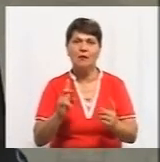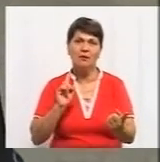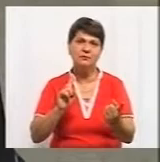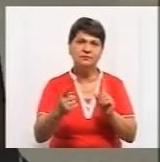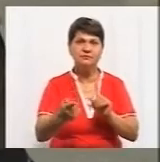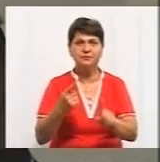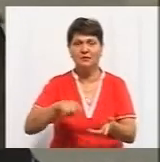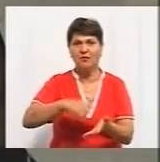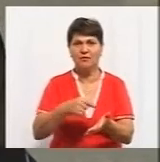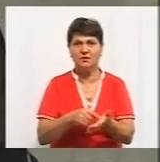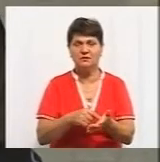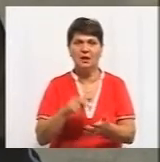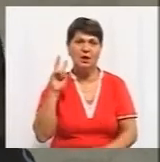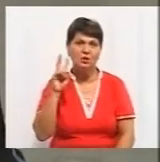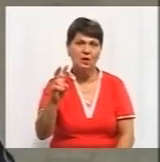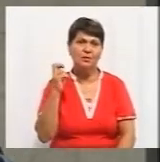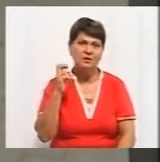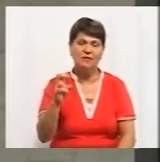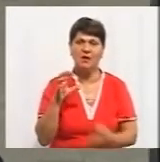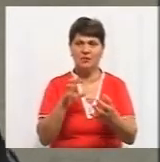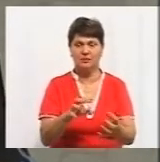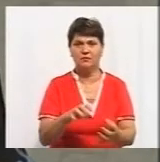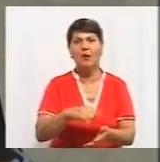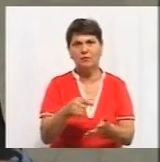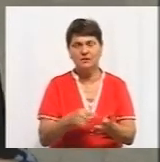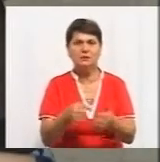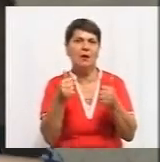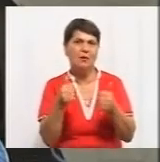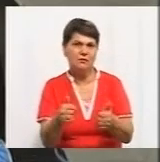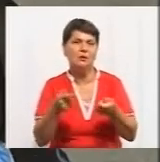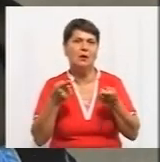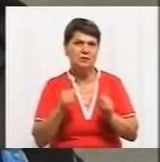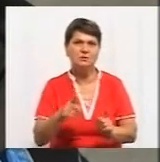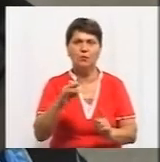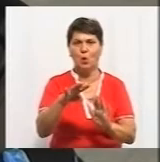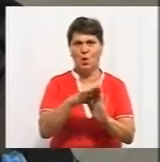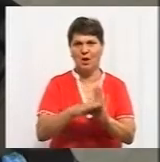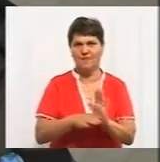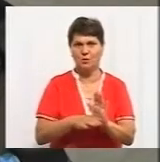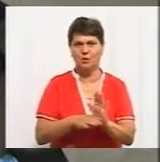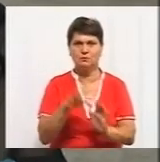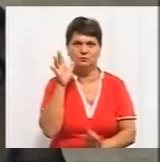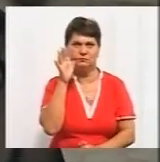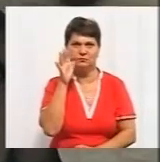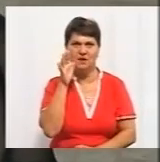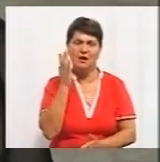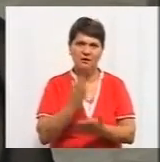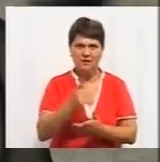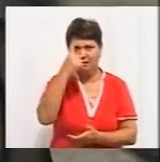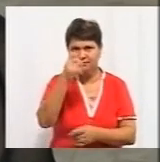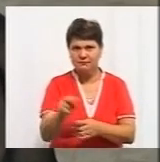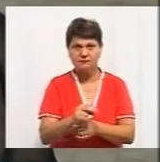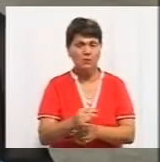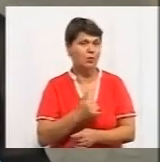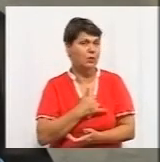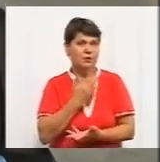транспорт в місті? Тролейбуси, трамваї, автобуси? Хорошо ходять. Дійсно по графіку ходять. Нарікання є, немає у вас? Ні, в